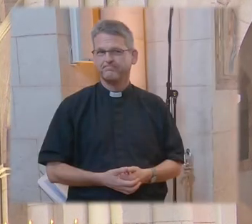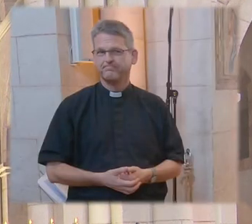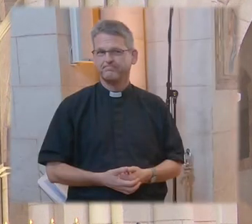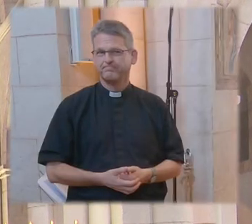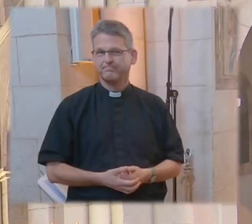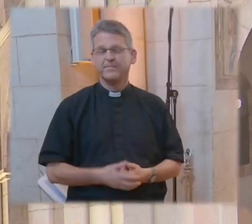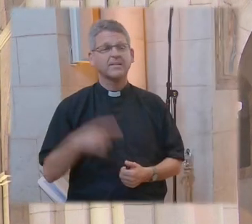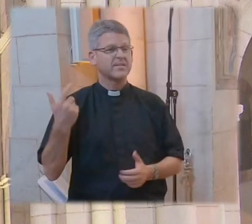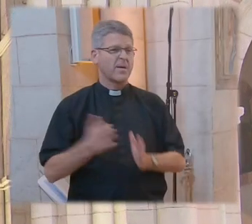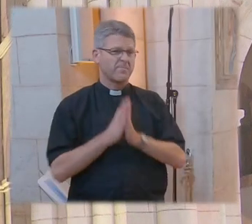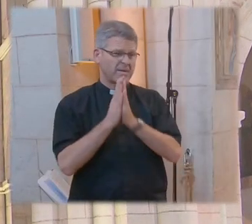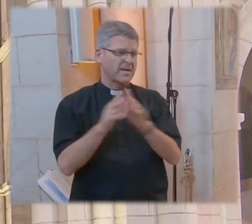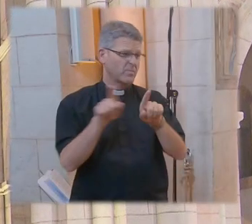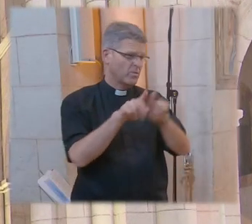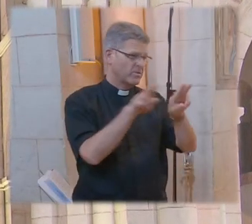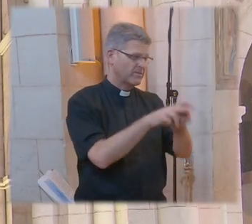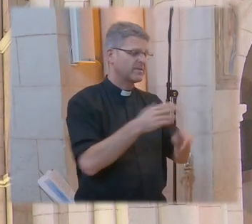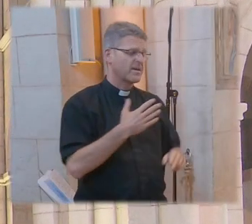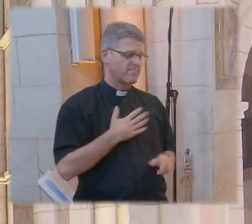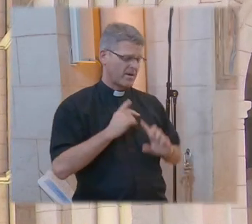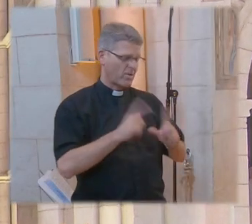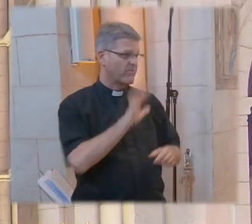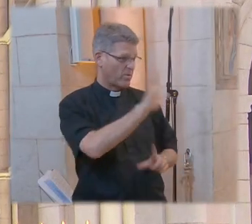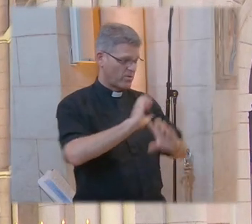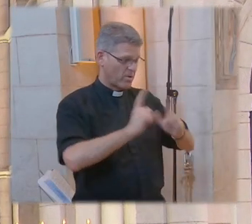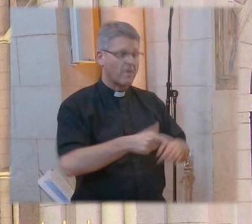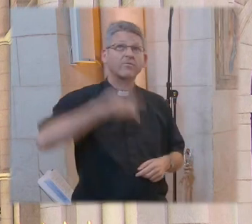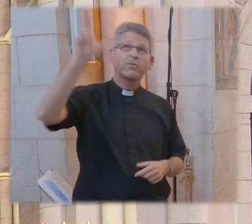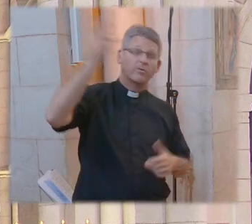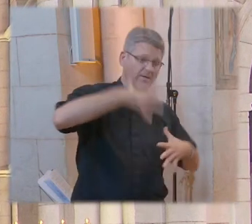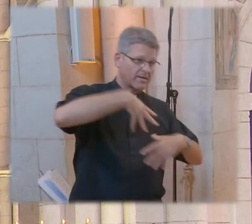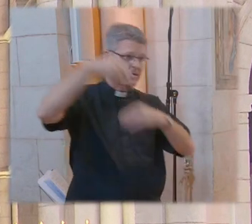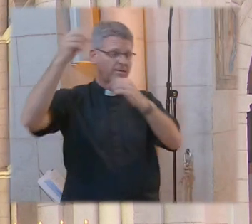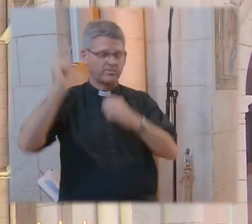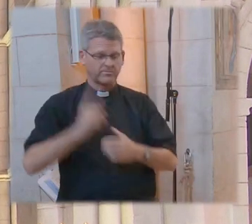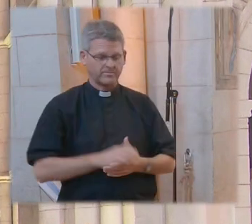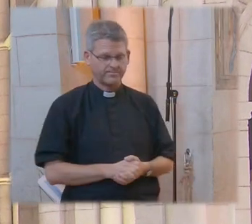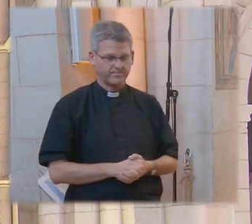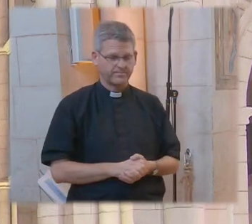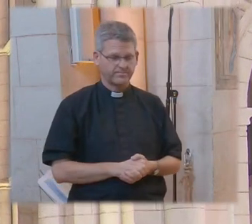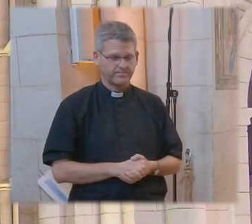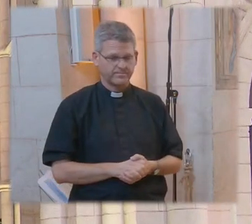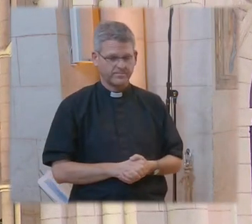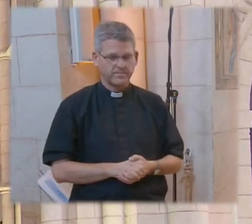Betet, Brüder und Schwestern, dass mein und euer Opfer Gott, dem allmächtigen Vater, gefalle.